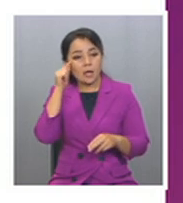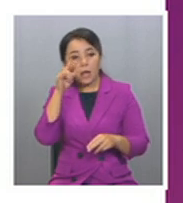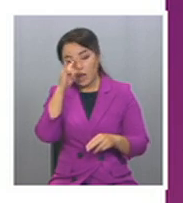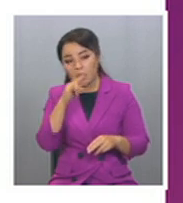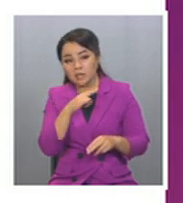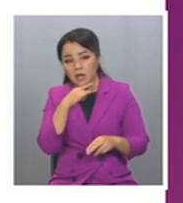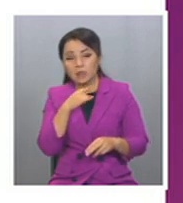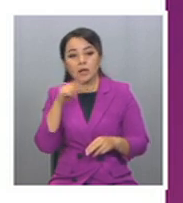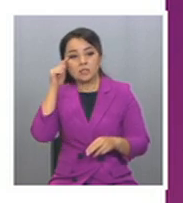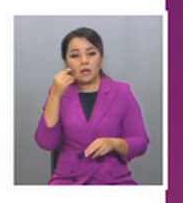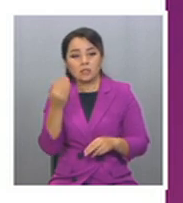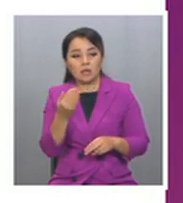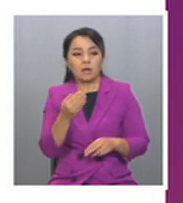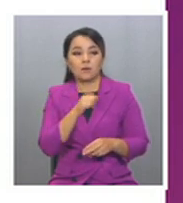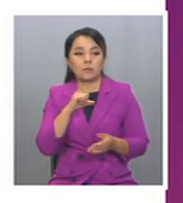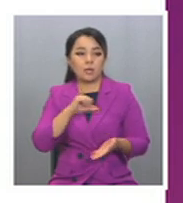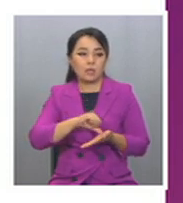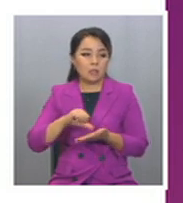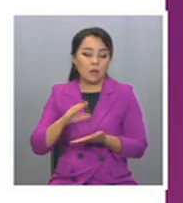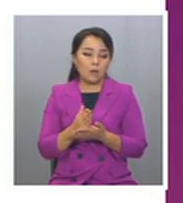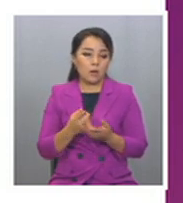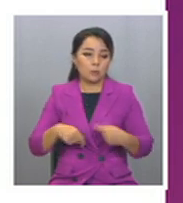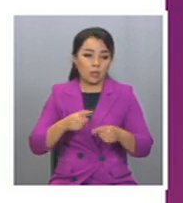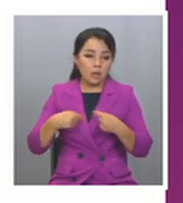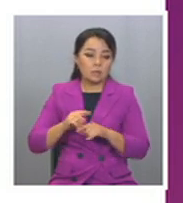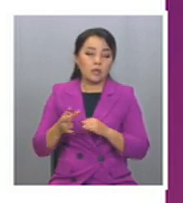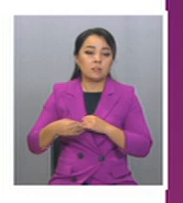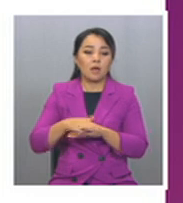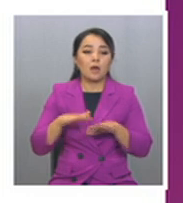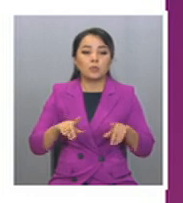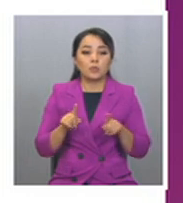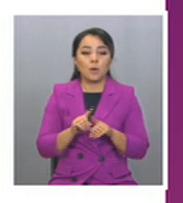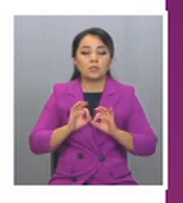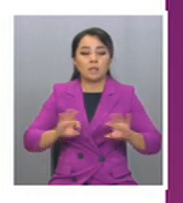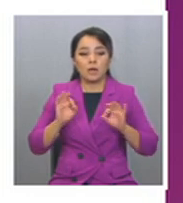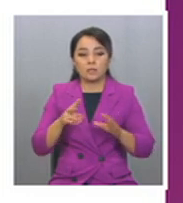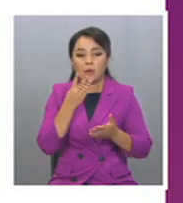немесе қырғыз қайсақ ордалары мен далаларының сипаттамасы деген